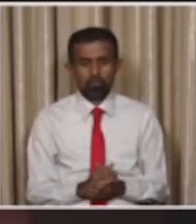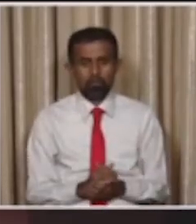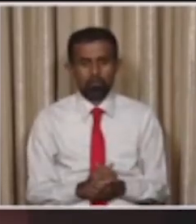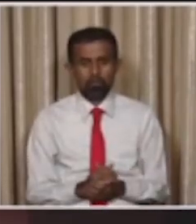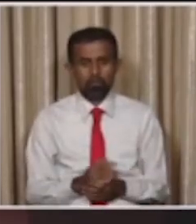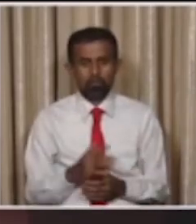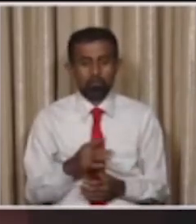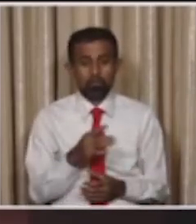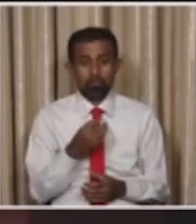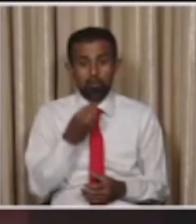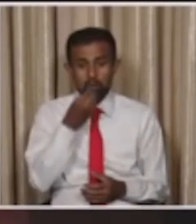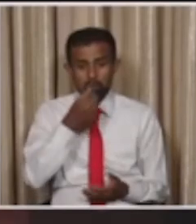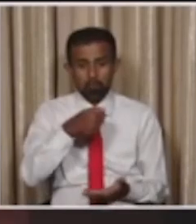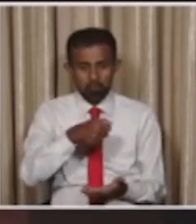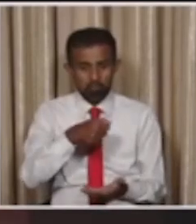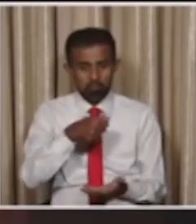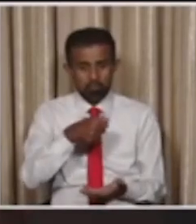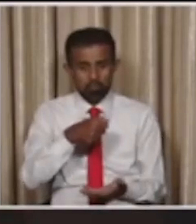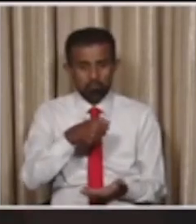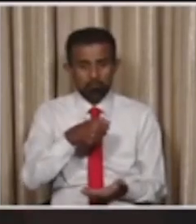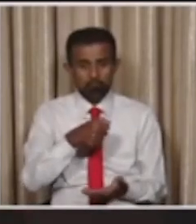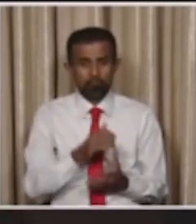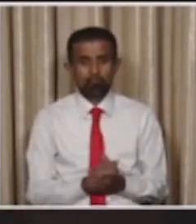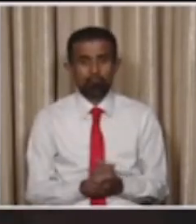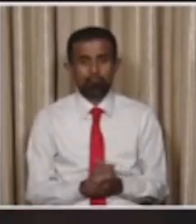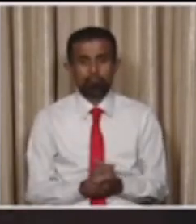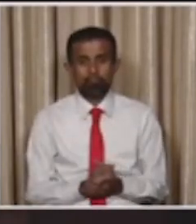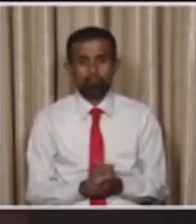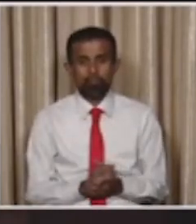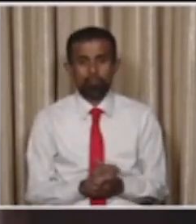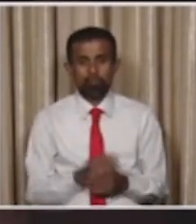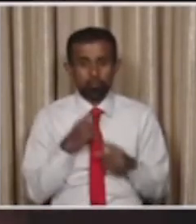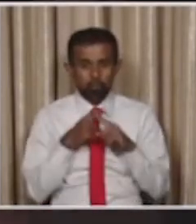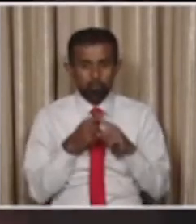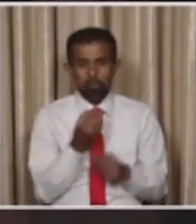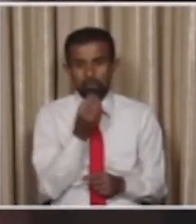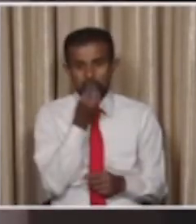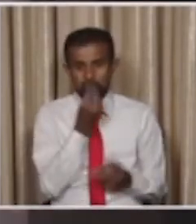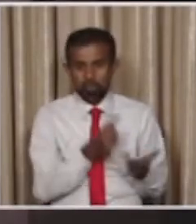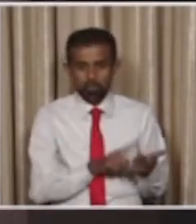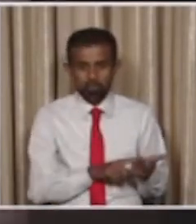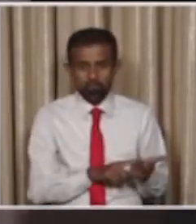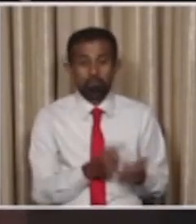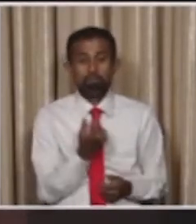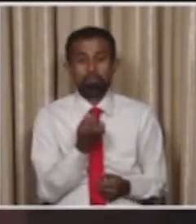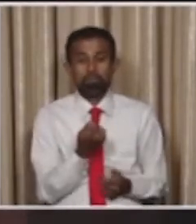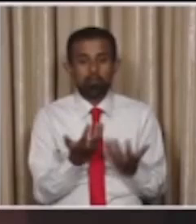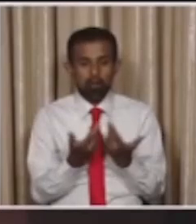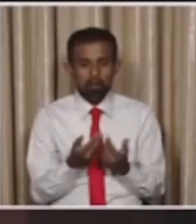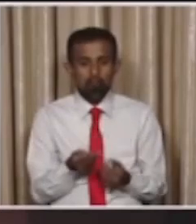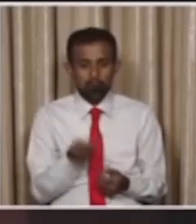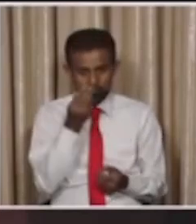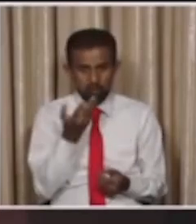වියලි සලාකවලට ඒ වගේම පිසුණු ආහාරවලට වෙන්වුණු මුදල් ප්‍රමාණය වැඩි